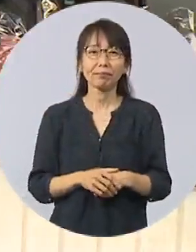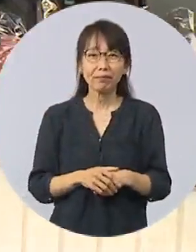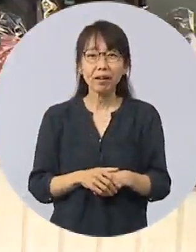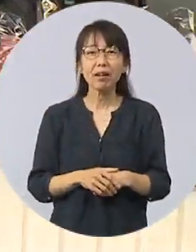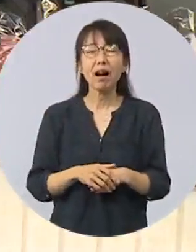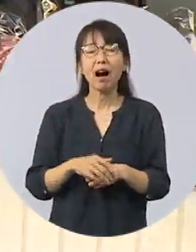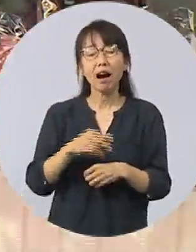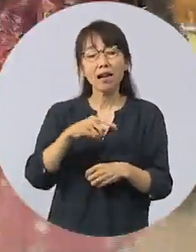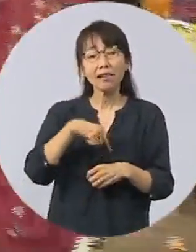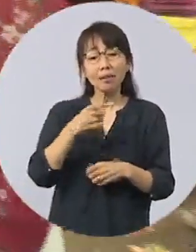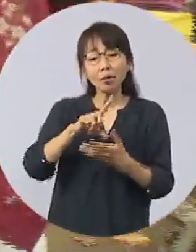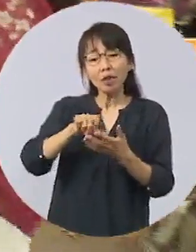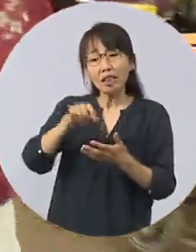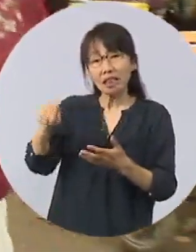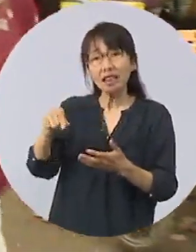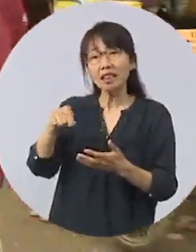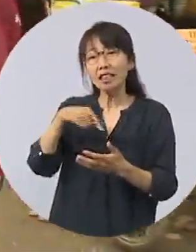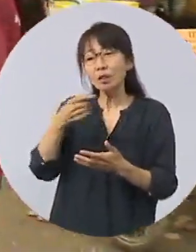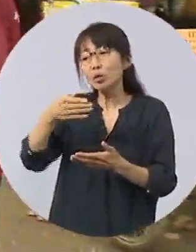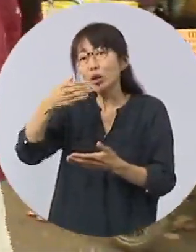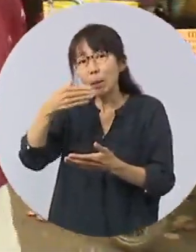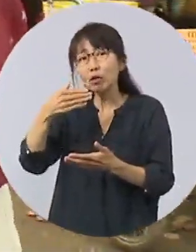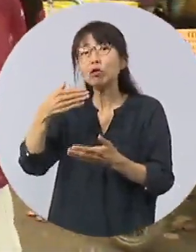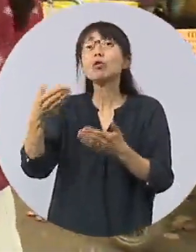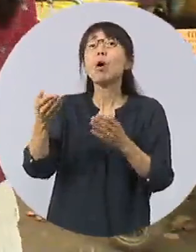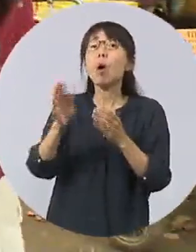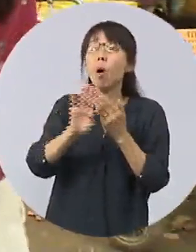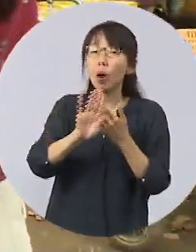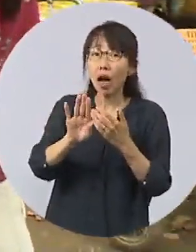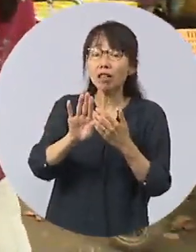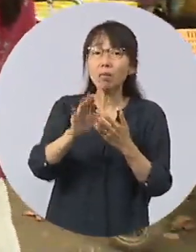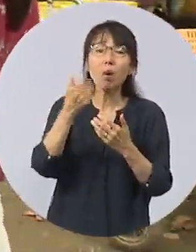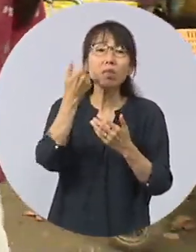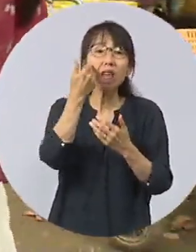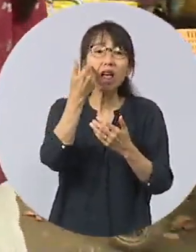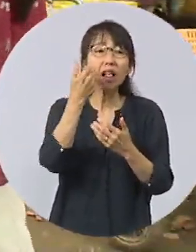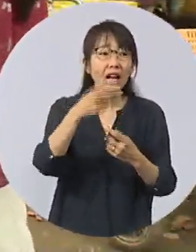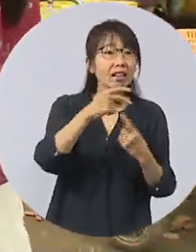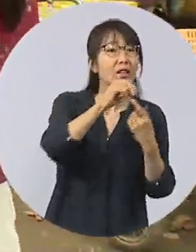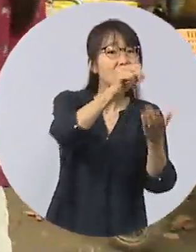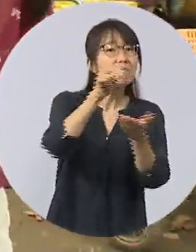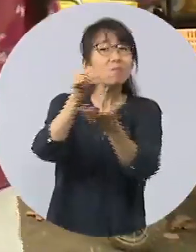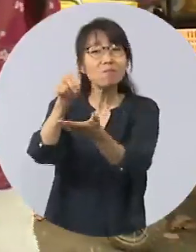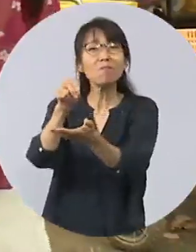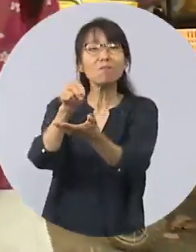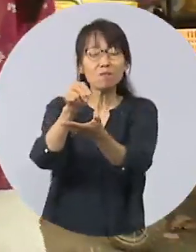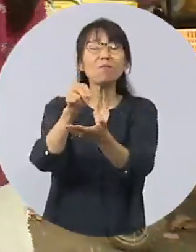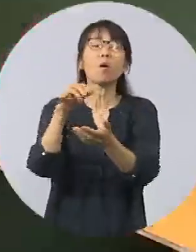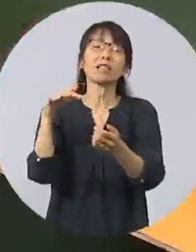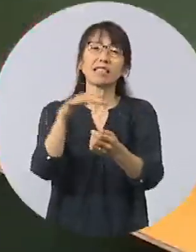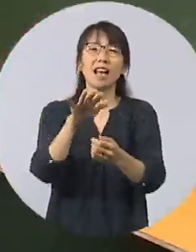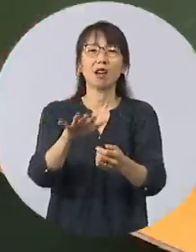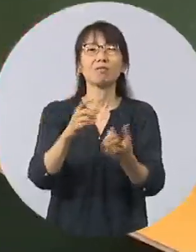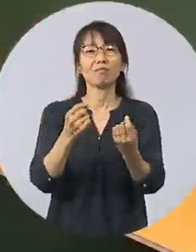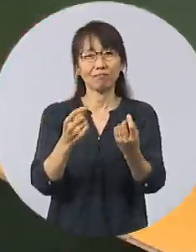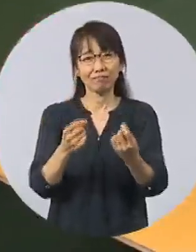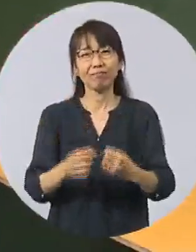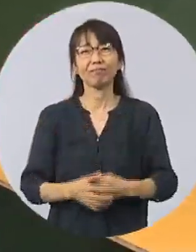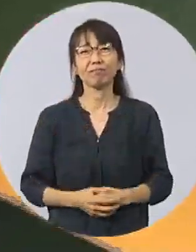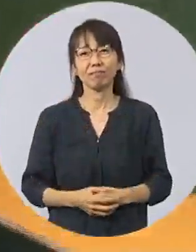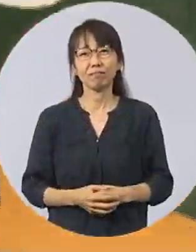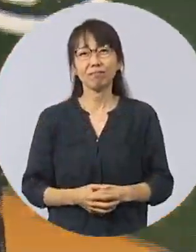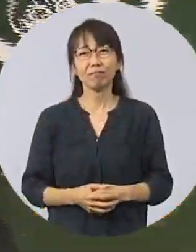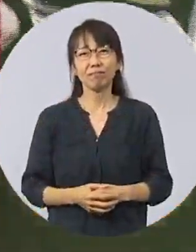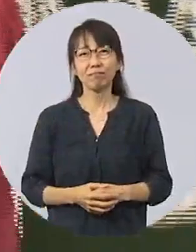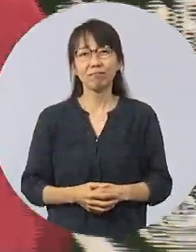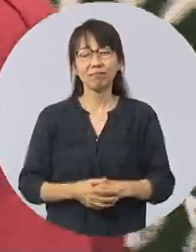る美味しいものでもあり、誰かに送りたくなる贈答用としても人気ってことなんですね。 はい、そうですね。 日々